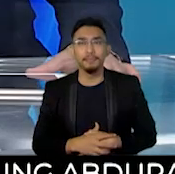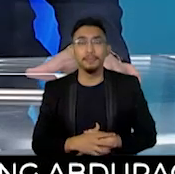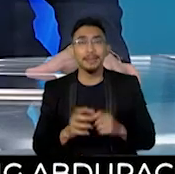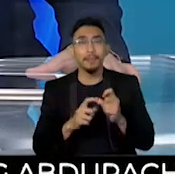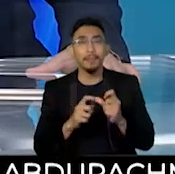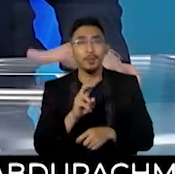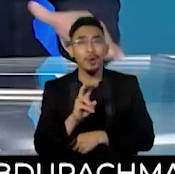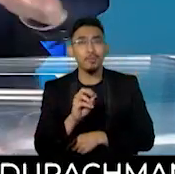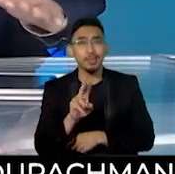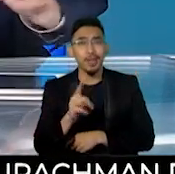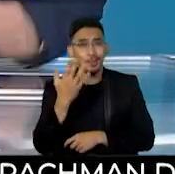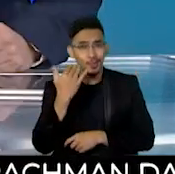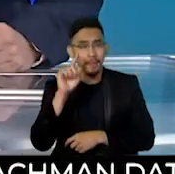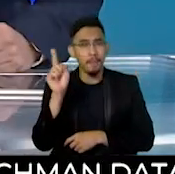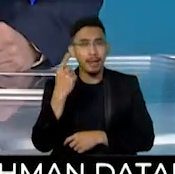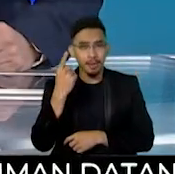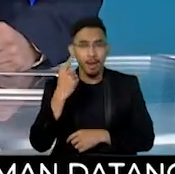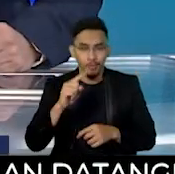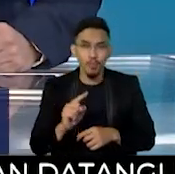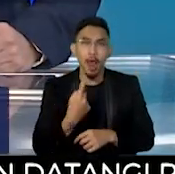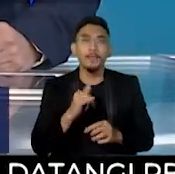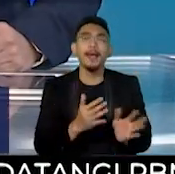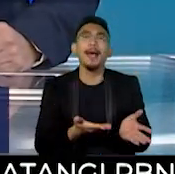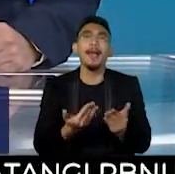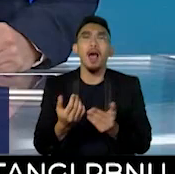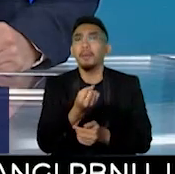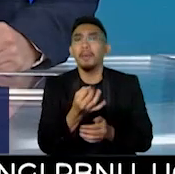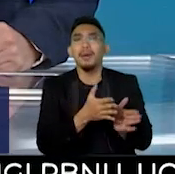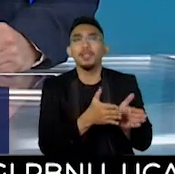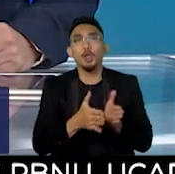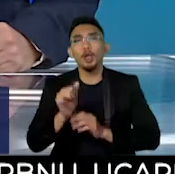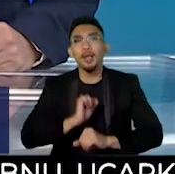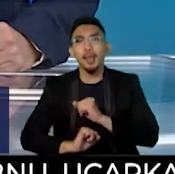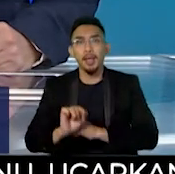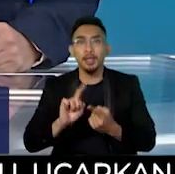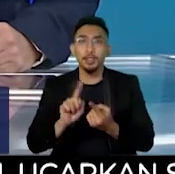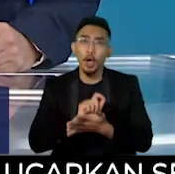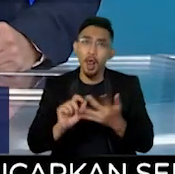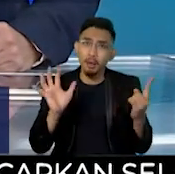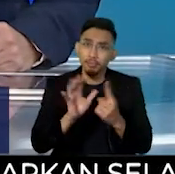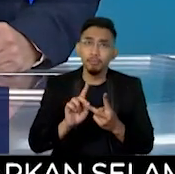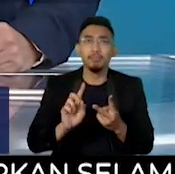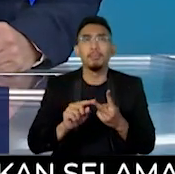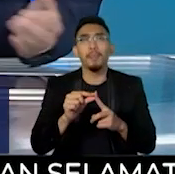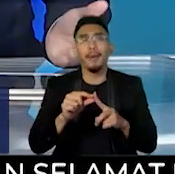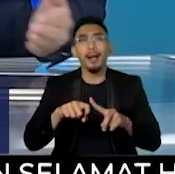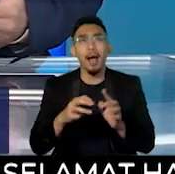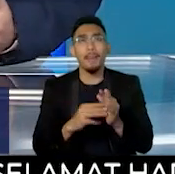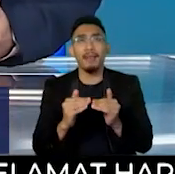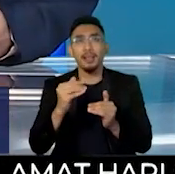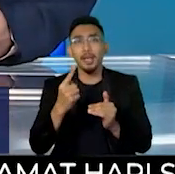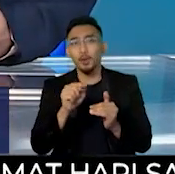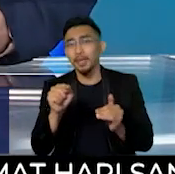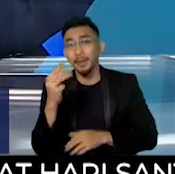September 2021, pemerintah mulai melonggarkan sejumlah sektor kegiatan termasuk kebijakan sekolah tatap muka di wilayah PPKM level 1